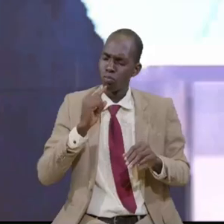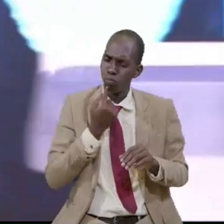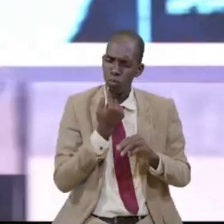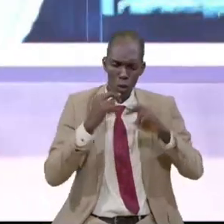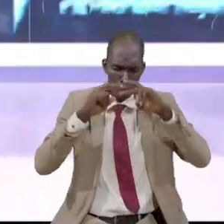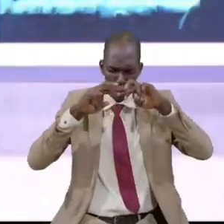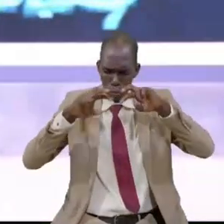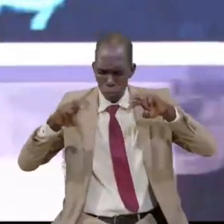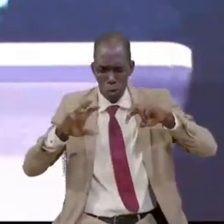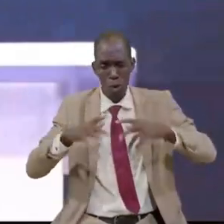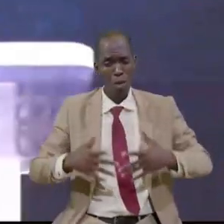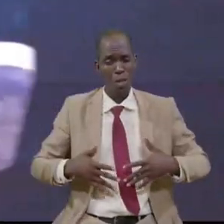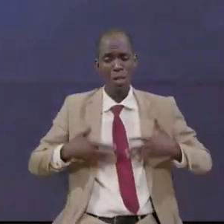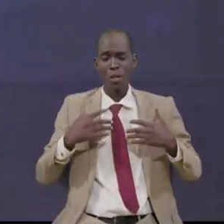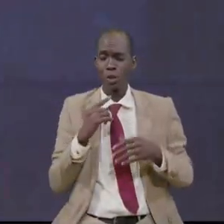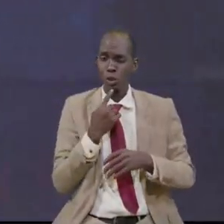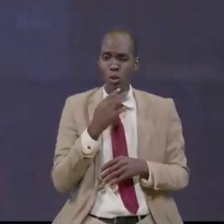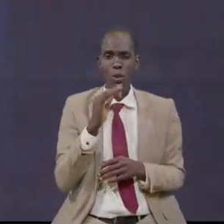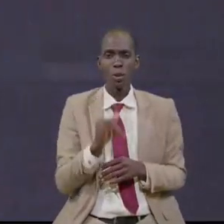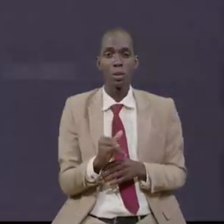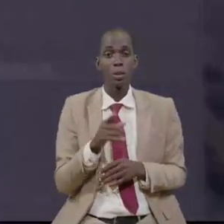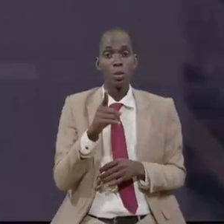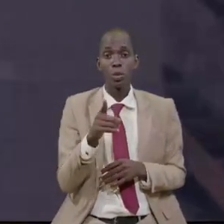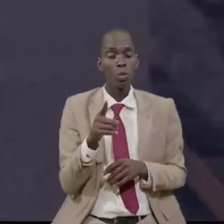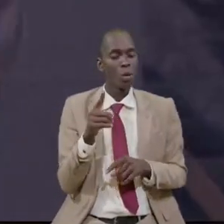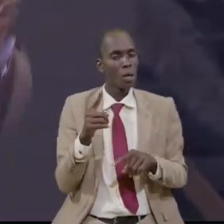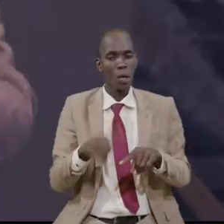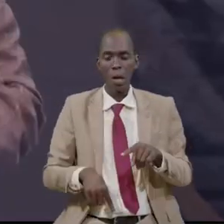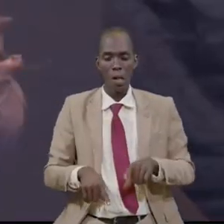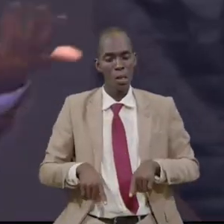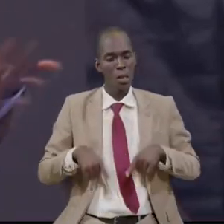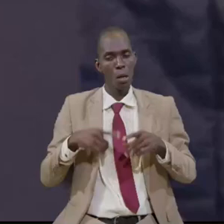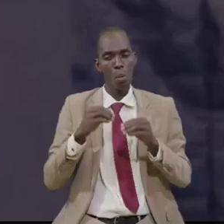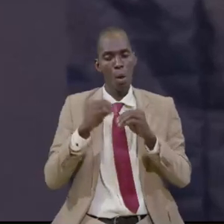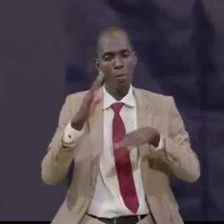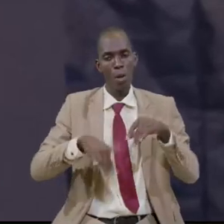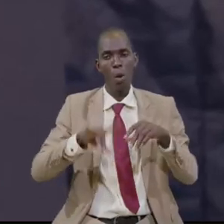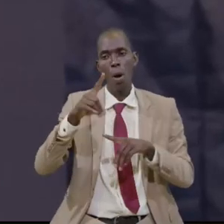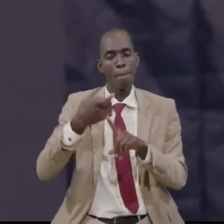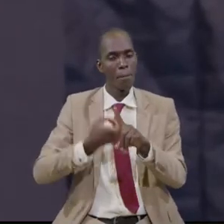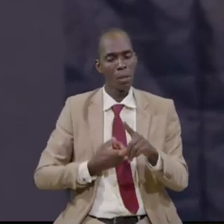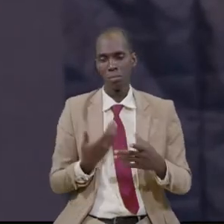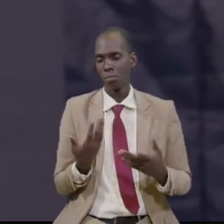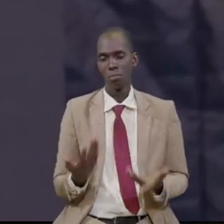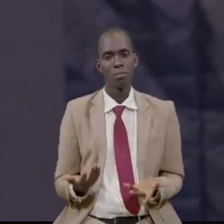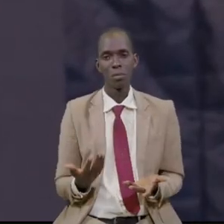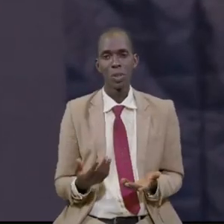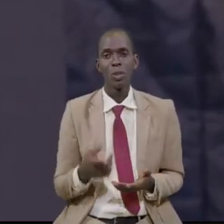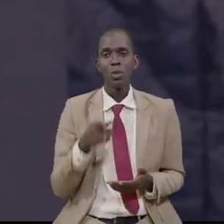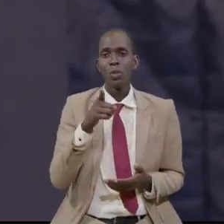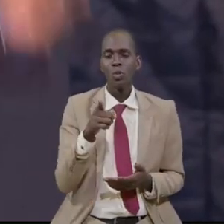examiné on dit que vous n'avez pas plus d'un mois à vivre que